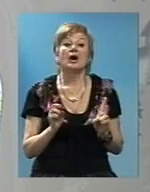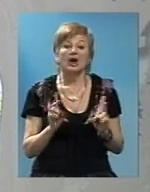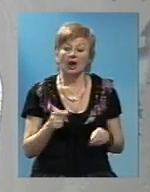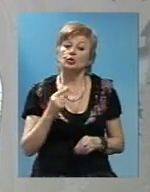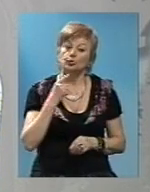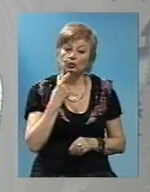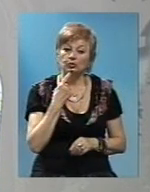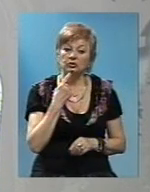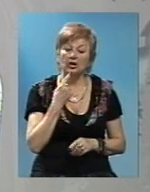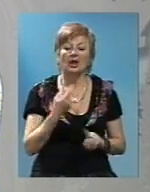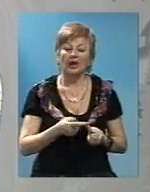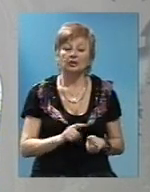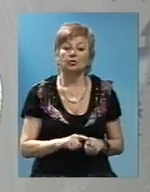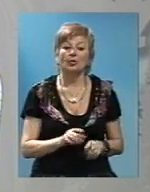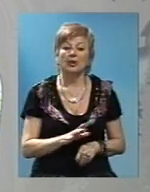він тривав, як складно